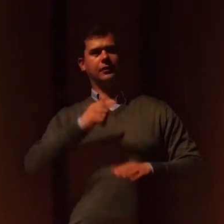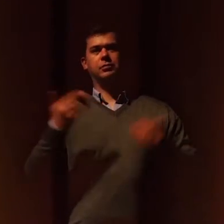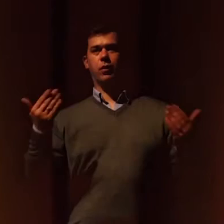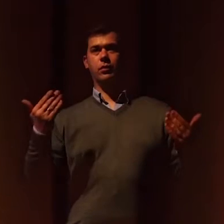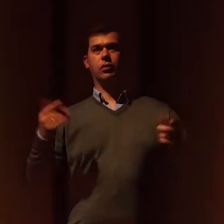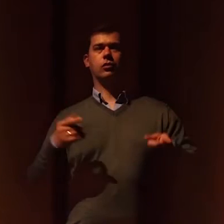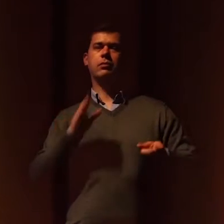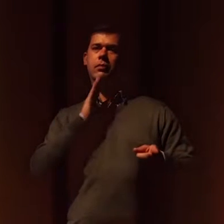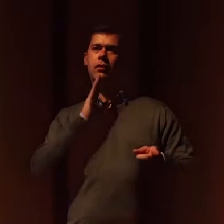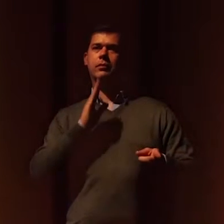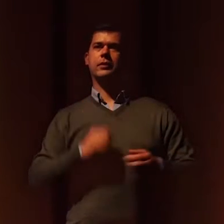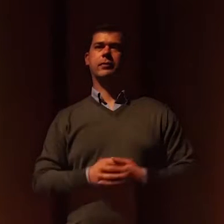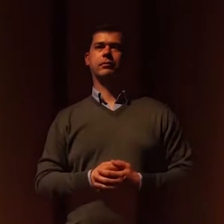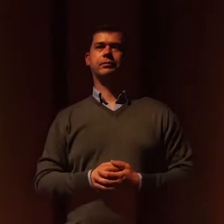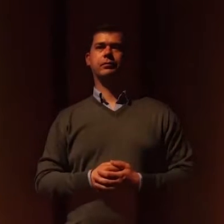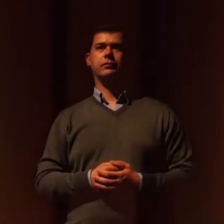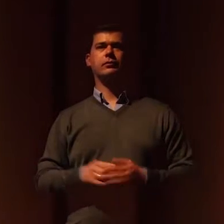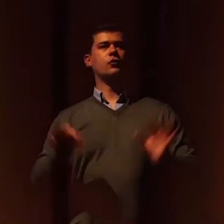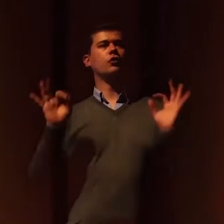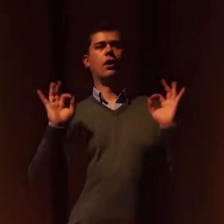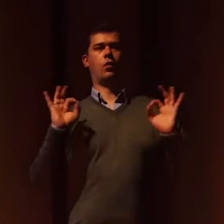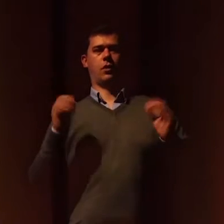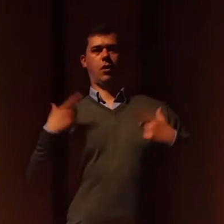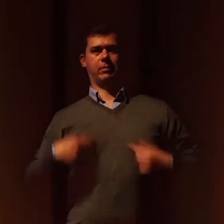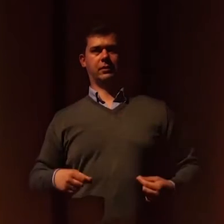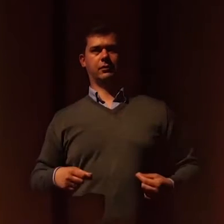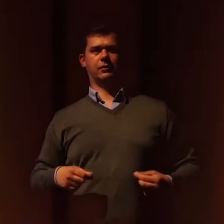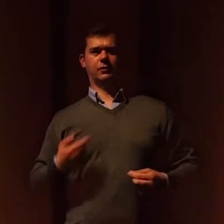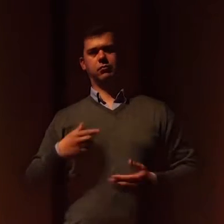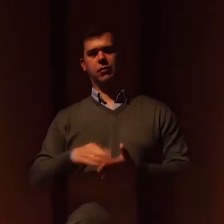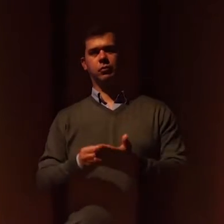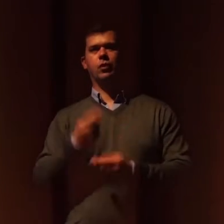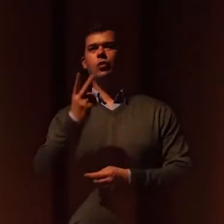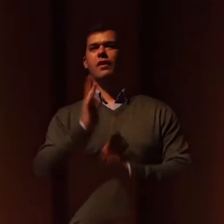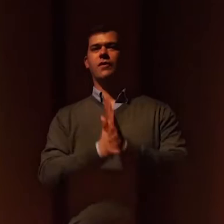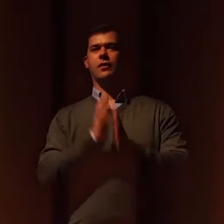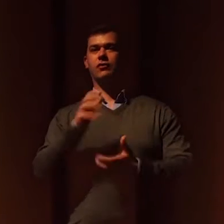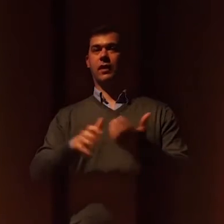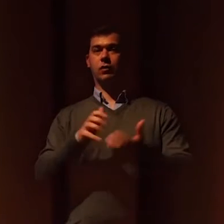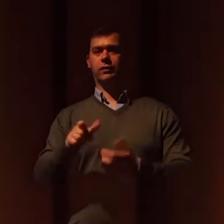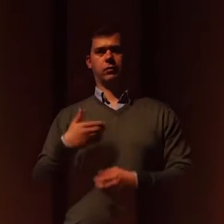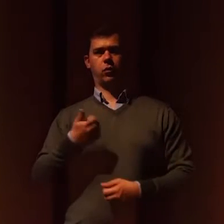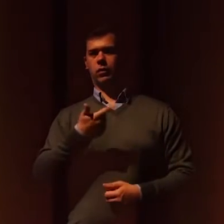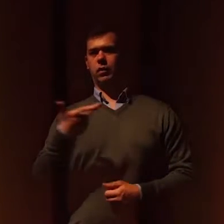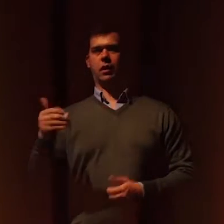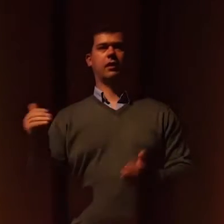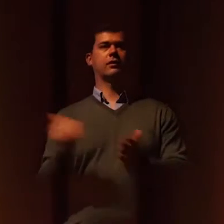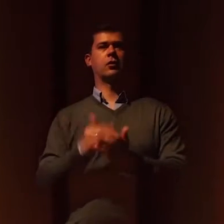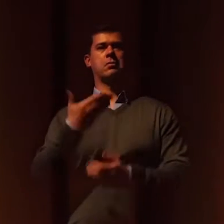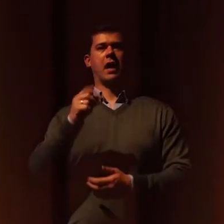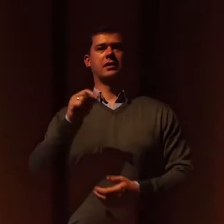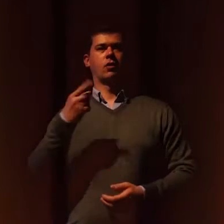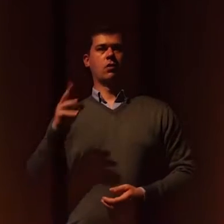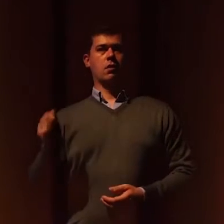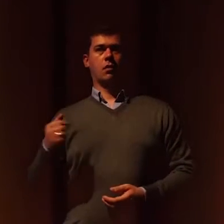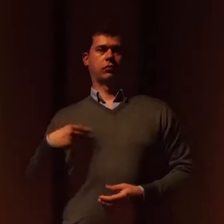musiały być na zasadzie szczególnej obecności No pamiętajmy że myśmy na przykład po II wojnie światowej kilka tysięcy Greków i macedończyków w